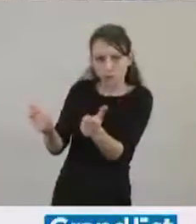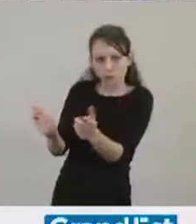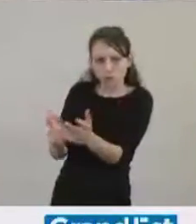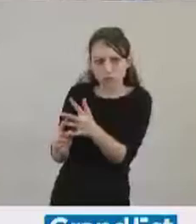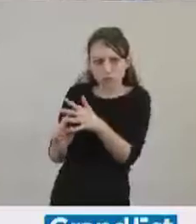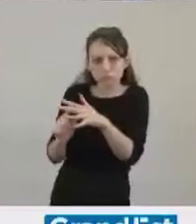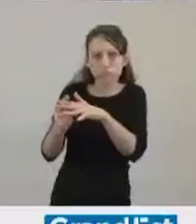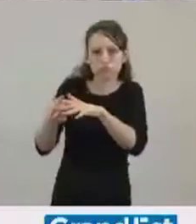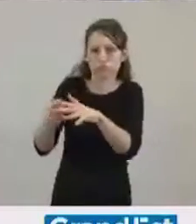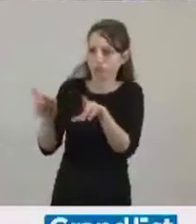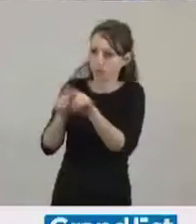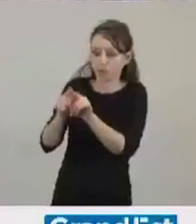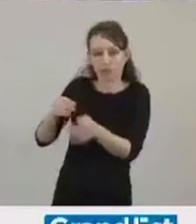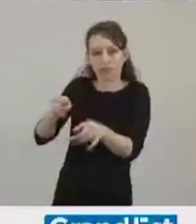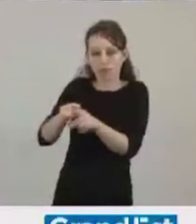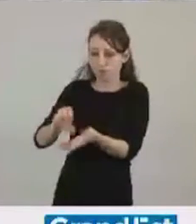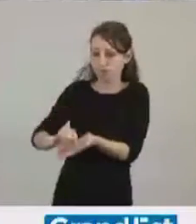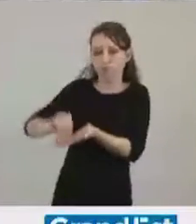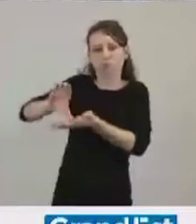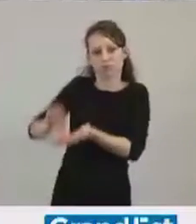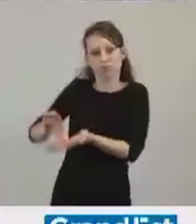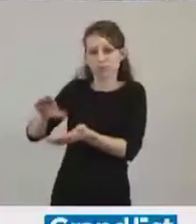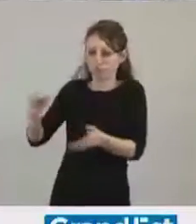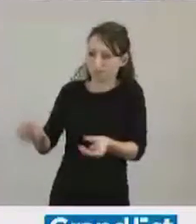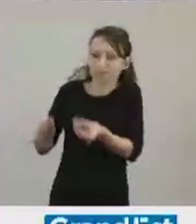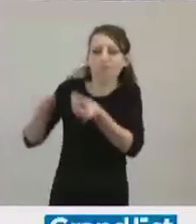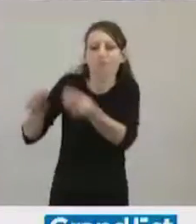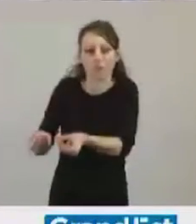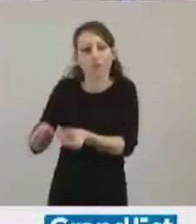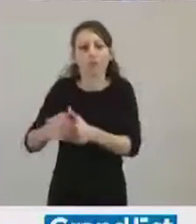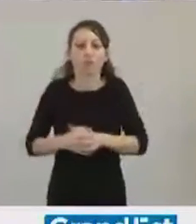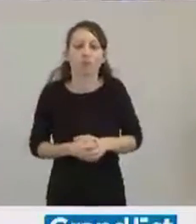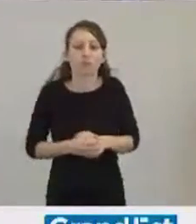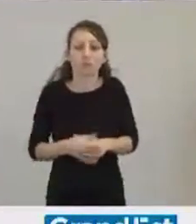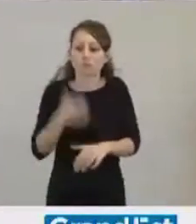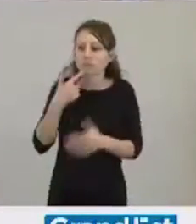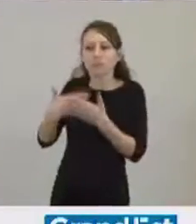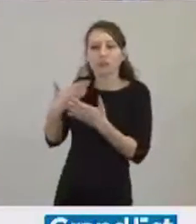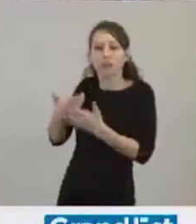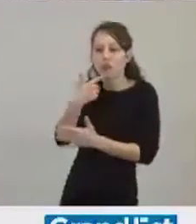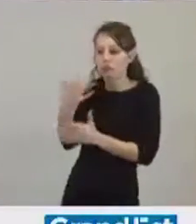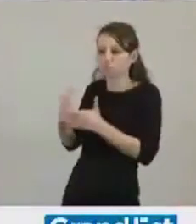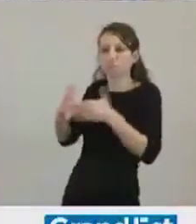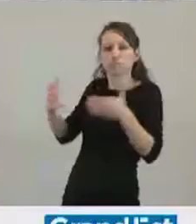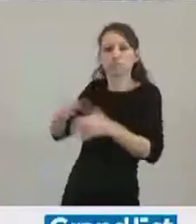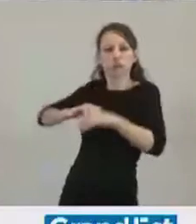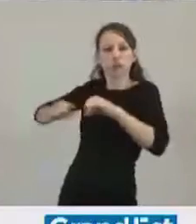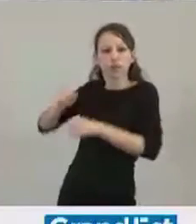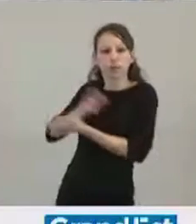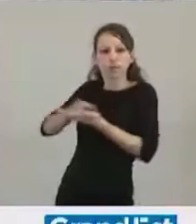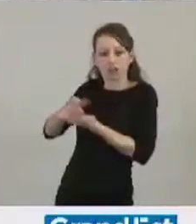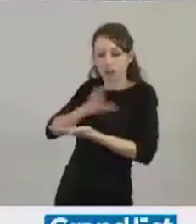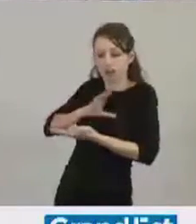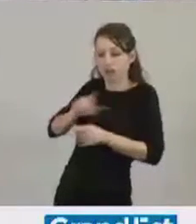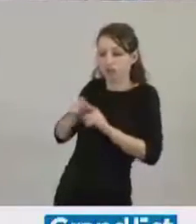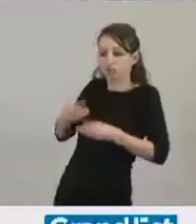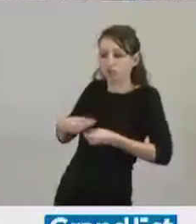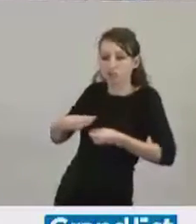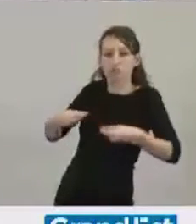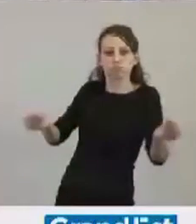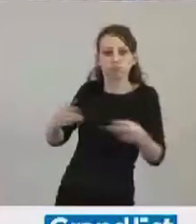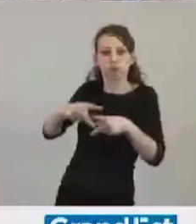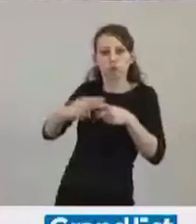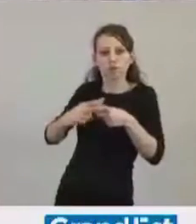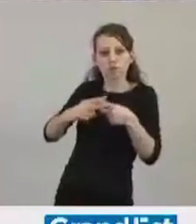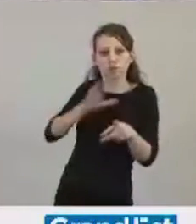Cette action incitative sera complétée par un accélérateur régional et par la mobilisation d'outils pour accompagner à la levée de fonds et